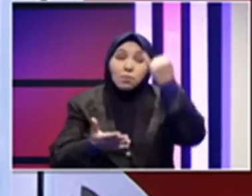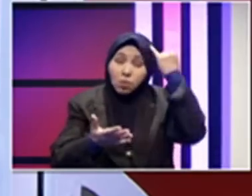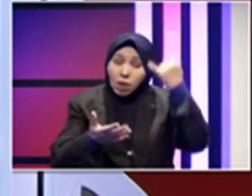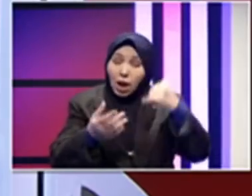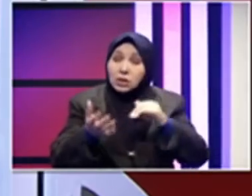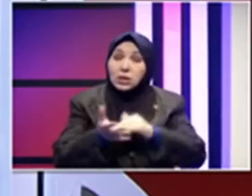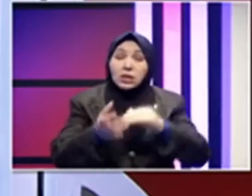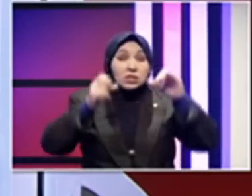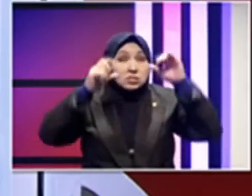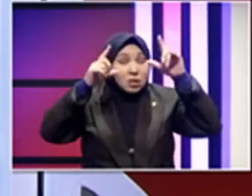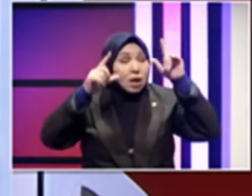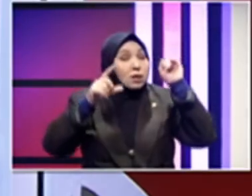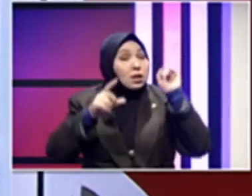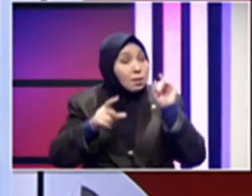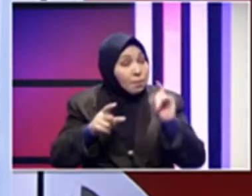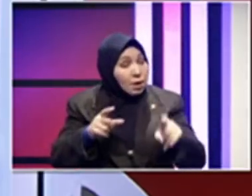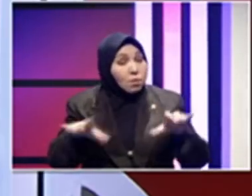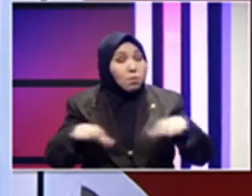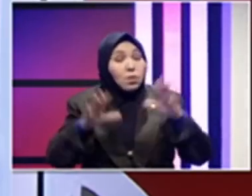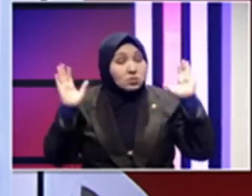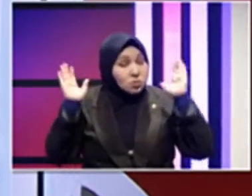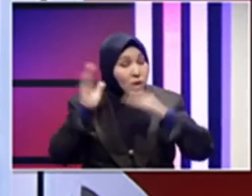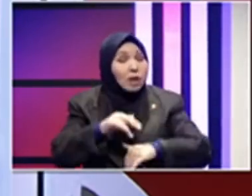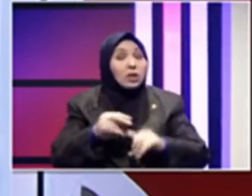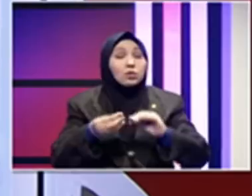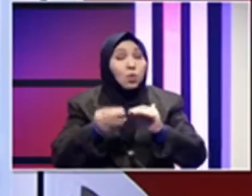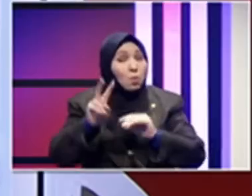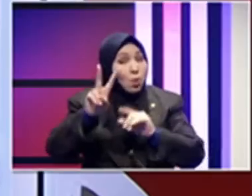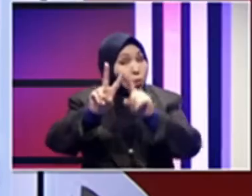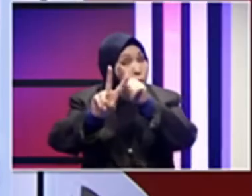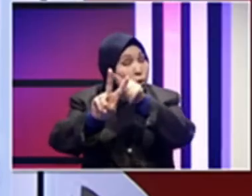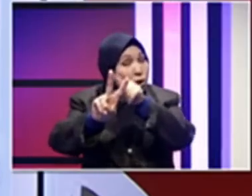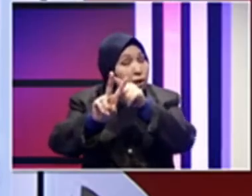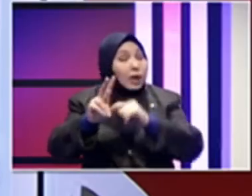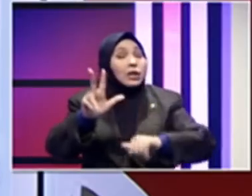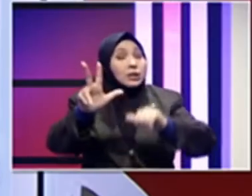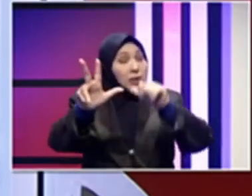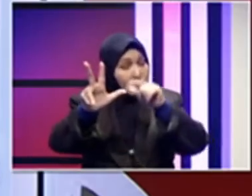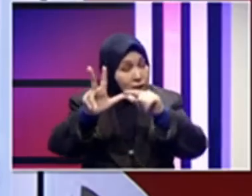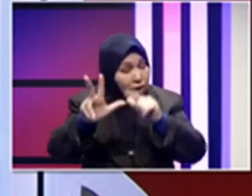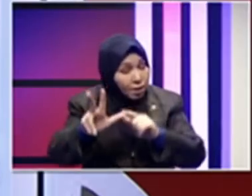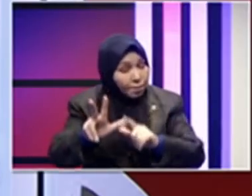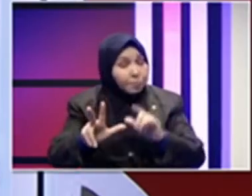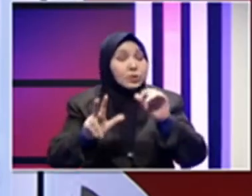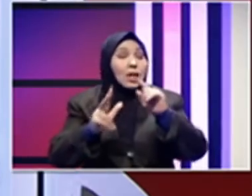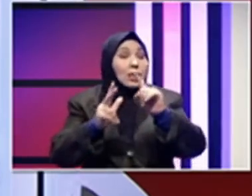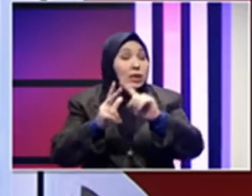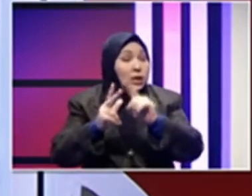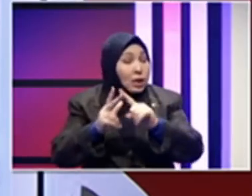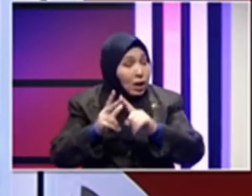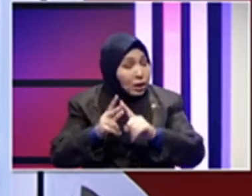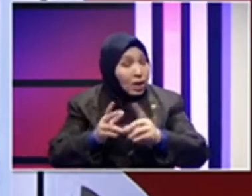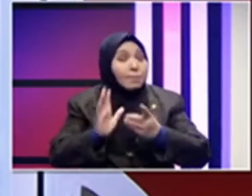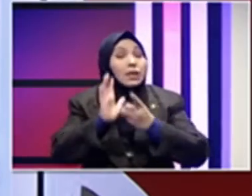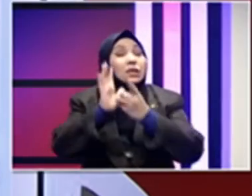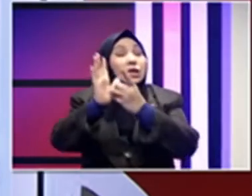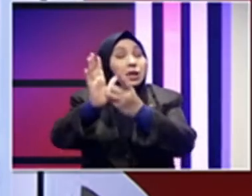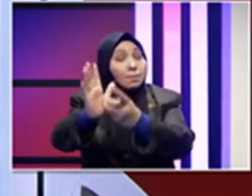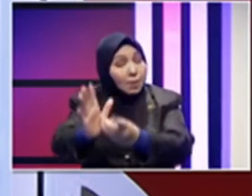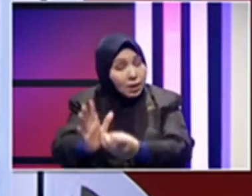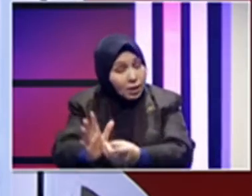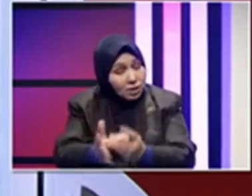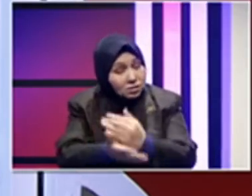sedar bahawa dia perlu mendirikan solat. Itu nombor dua. Ya. Dan yang ketiga, dia akan menginfakkan sebahagian daripada